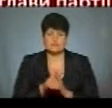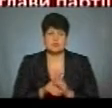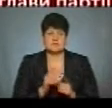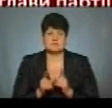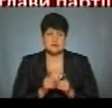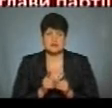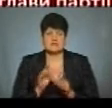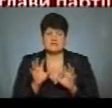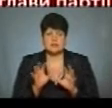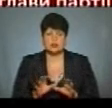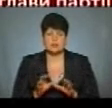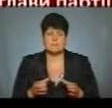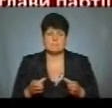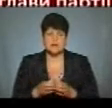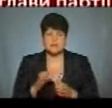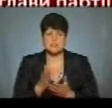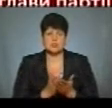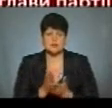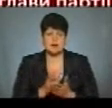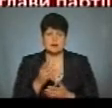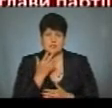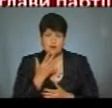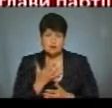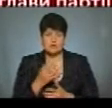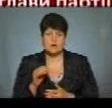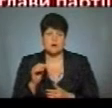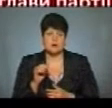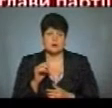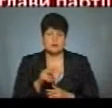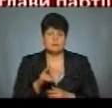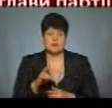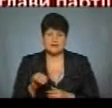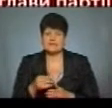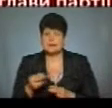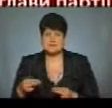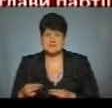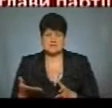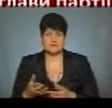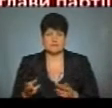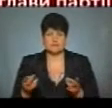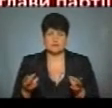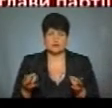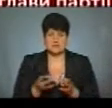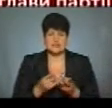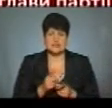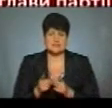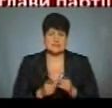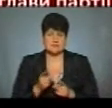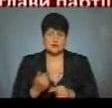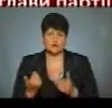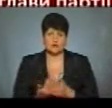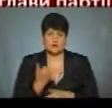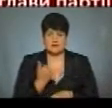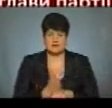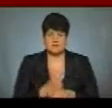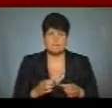статут партії «Слуга народу». Іван Баканов пішов на роботу в СБУ, не підписавши відповідних змін, що стосуються Дмитра Разумкова,